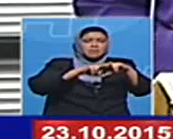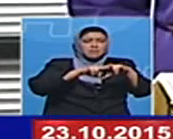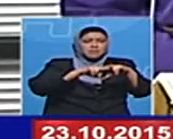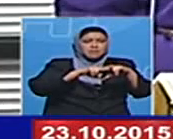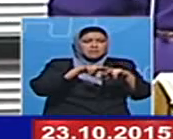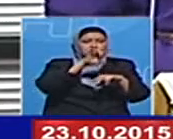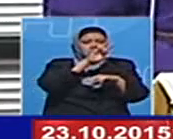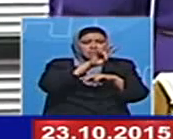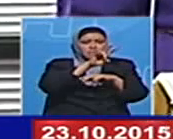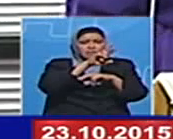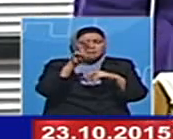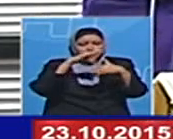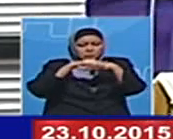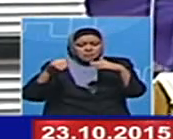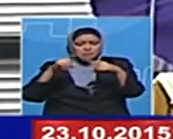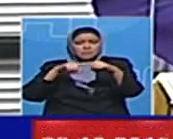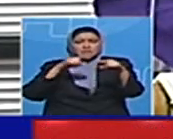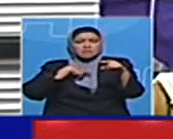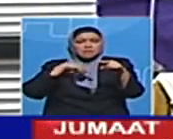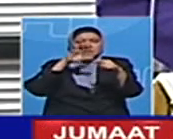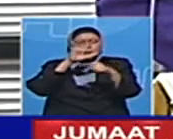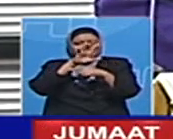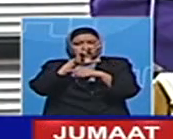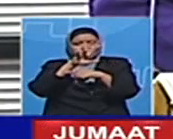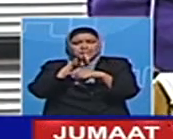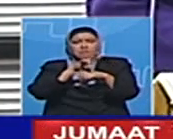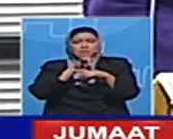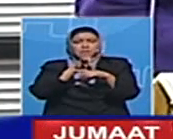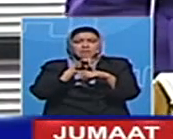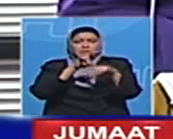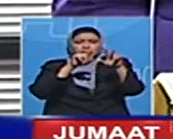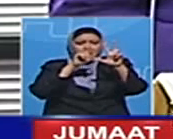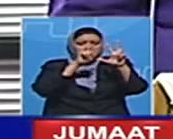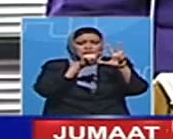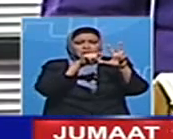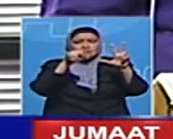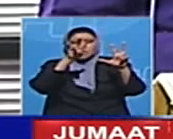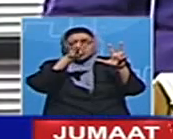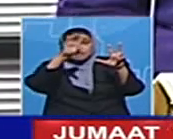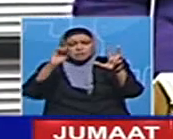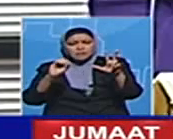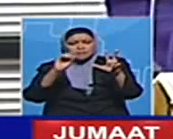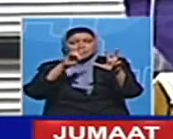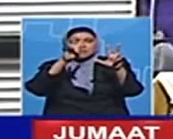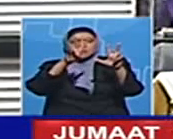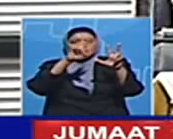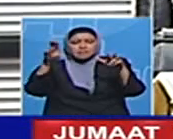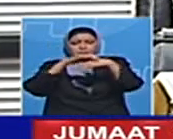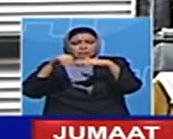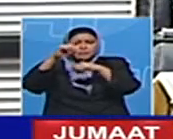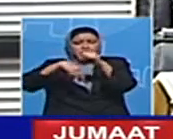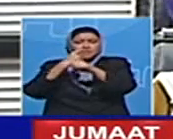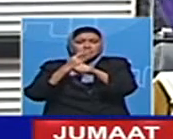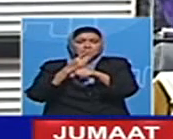daripada r5000 setahun ini dilengkapkan lagi dengan penerusan program